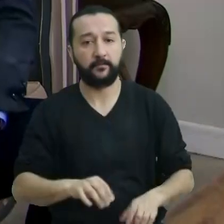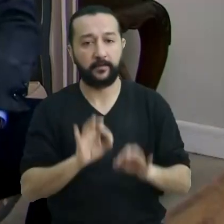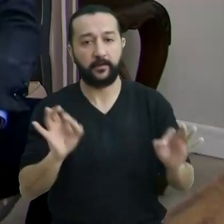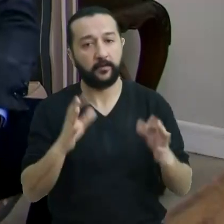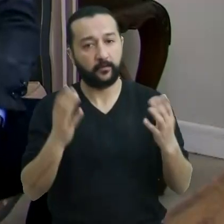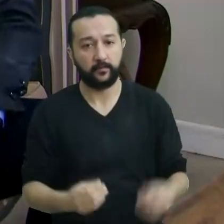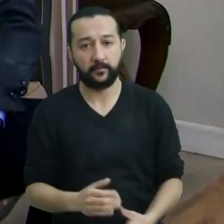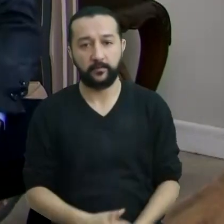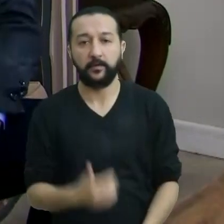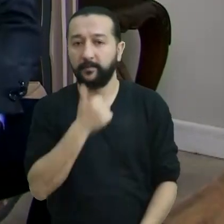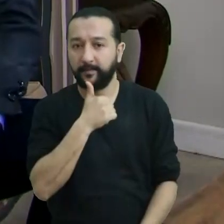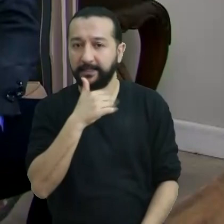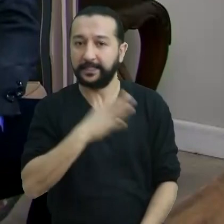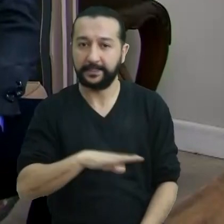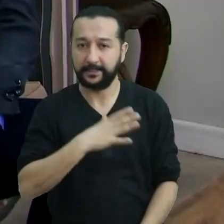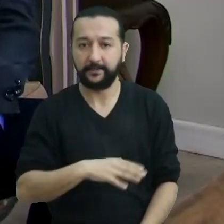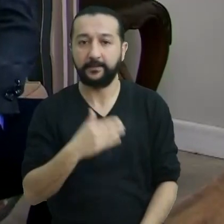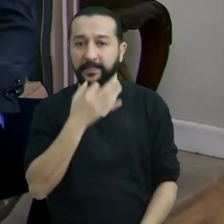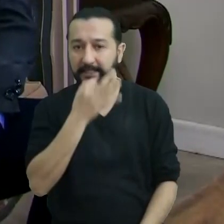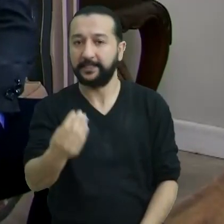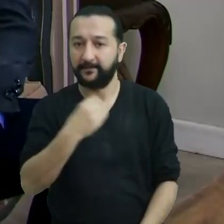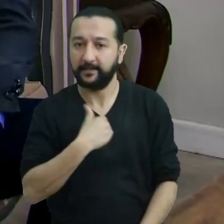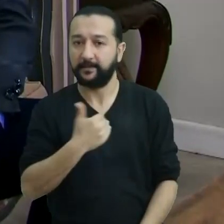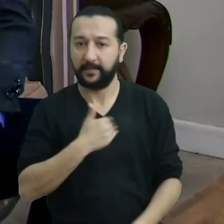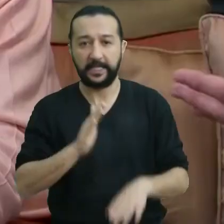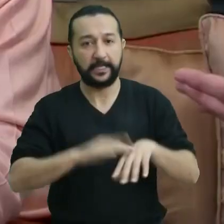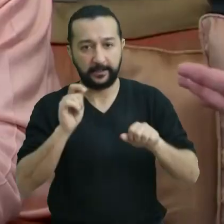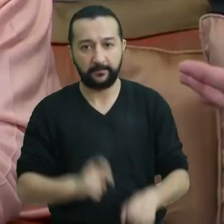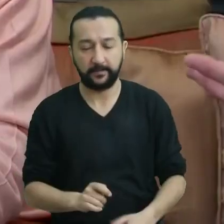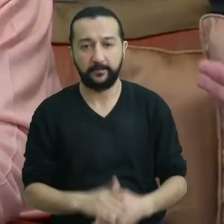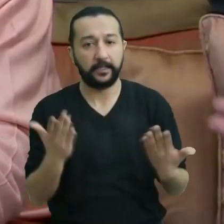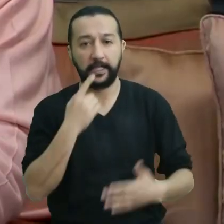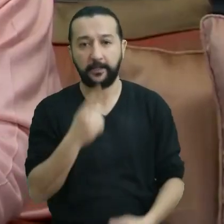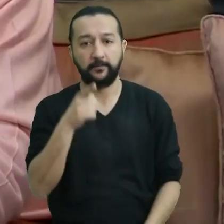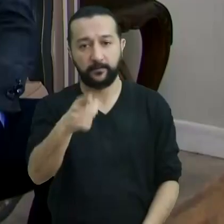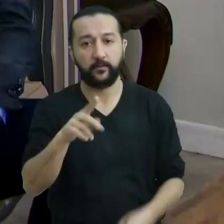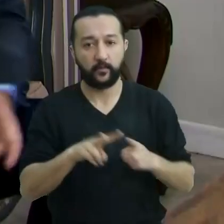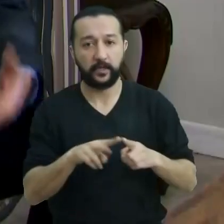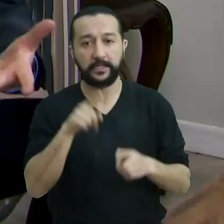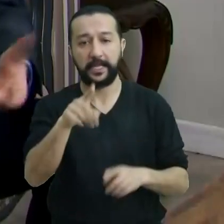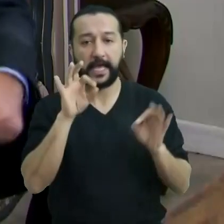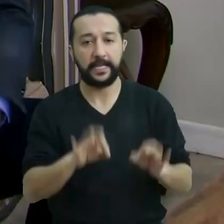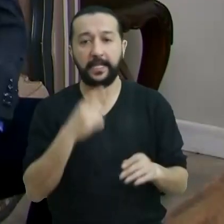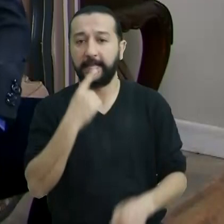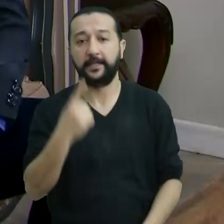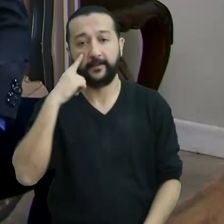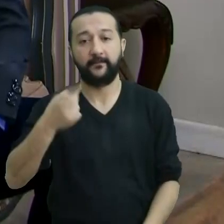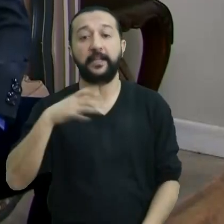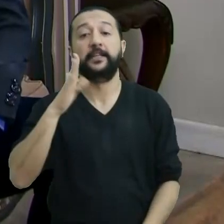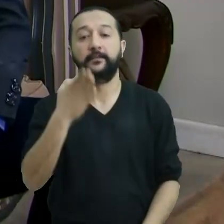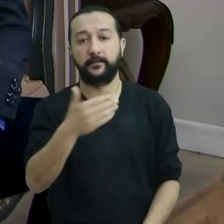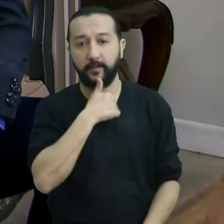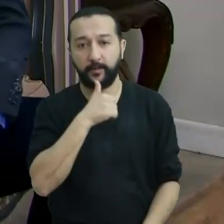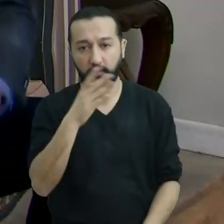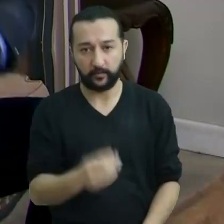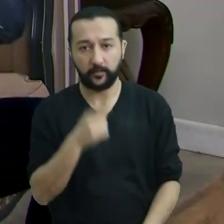He. Babacığım isterseniz, izin verirseniz ben yaptırayım. Ne diyorsun sen Nurhan? Sen hakikaten ne dediğinin farkında değilsin ya.